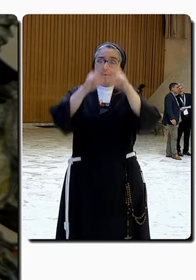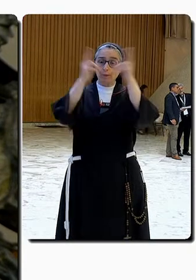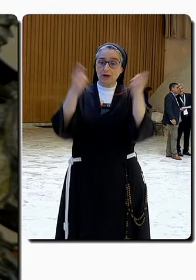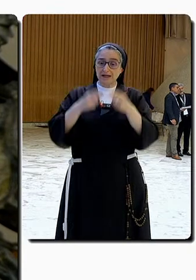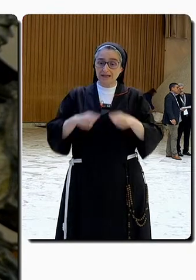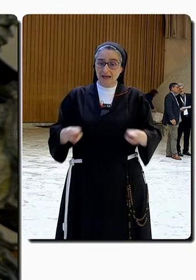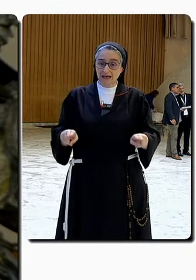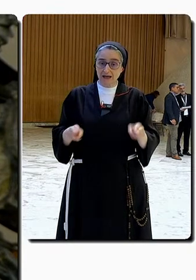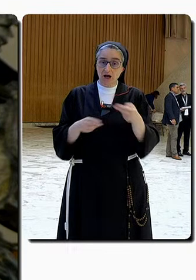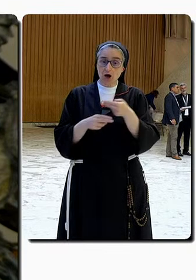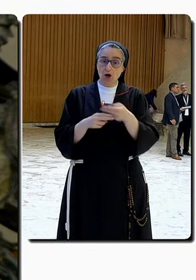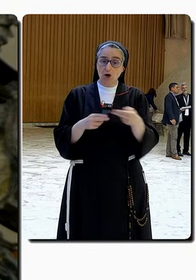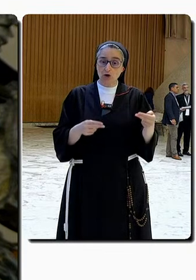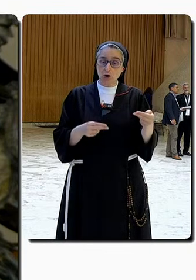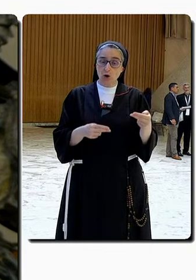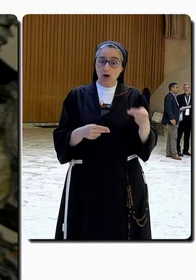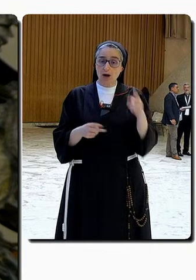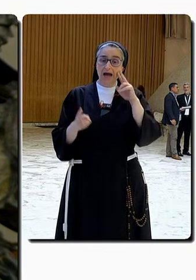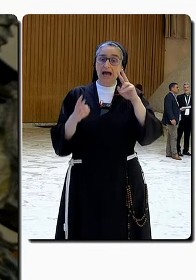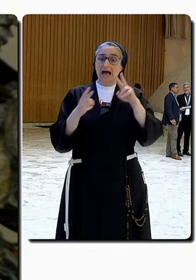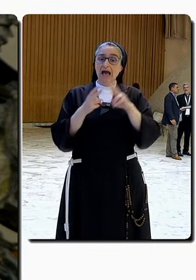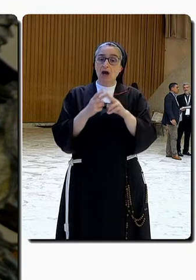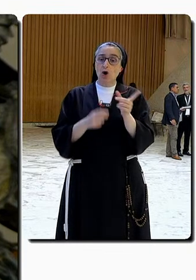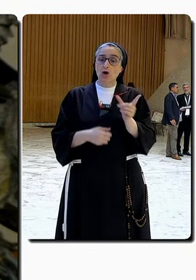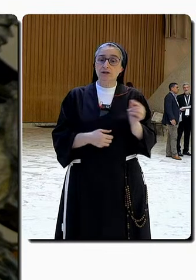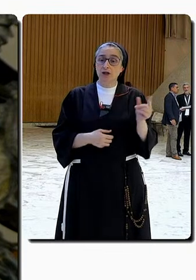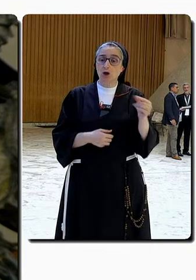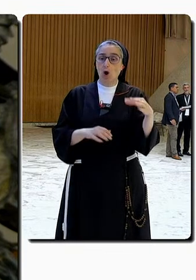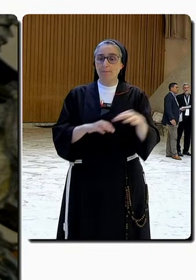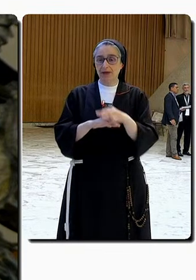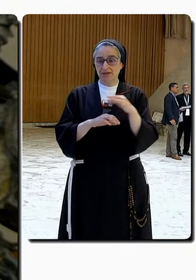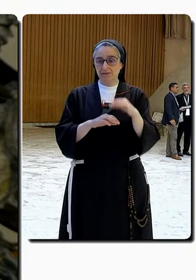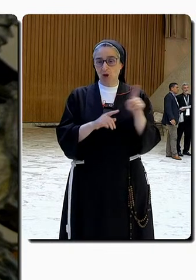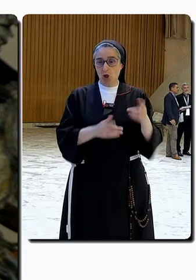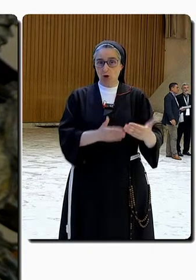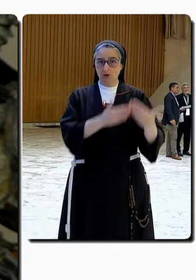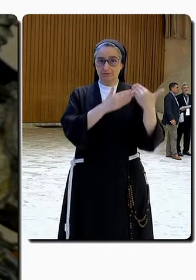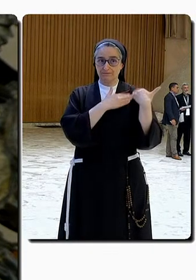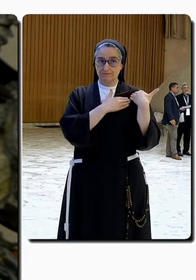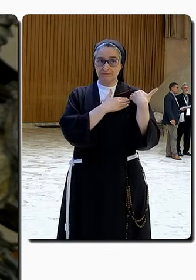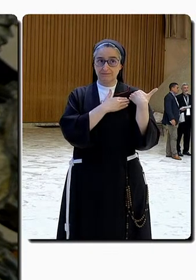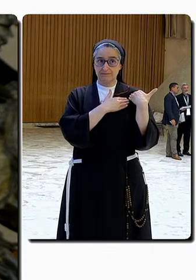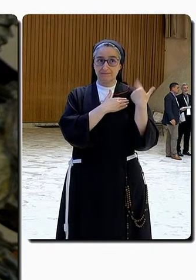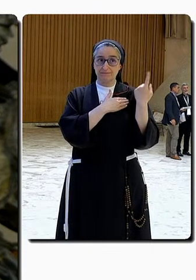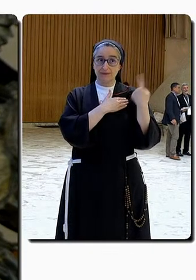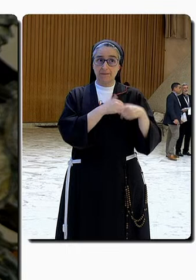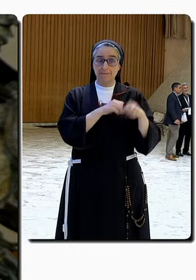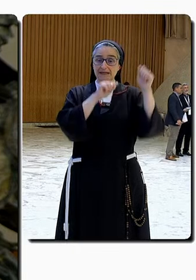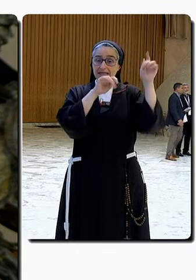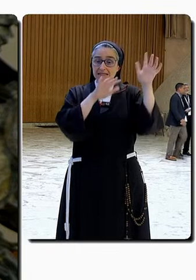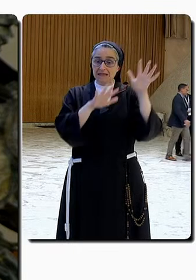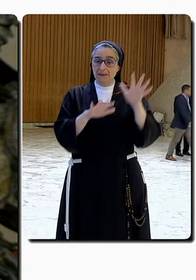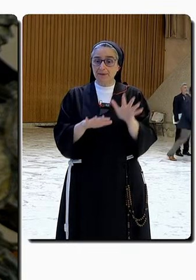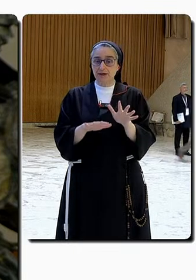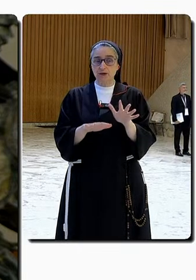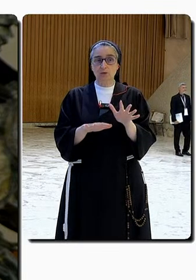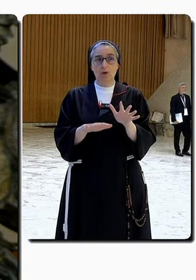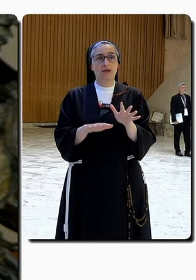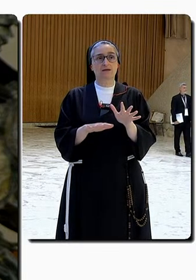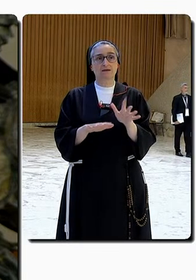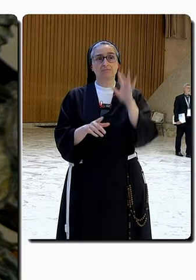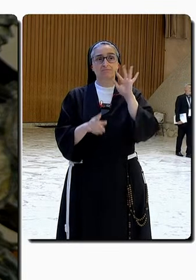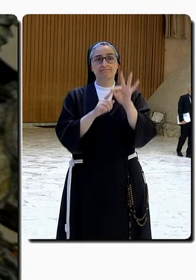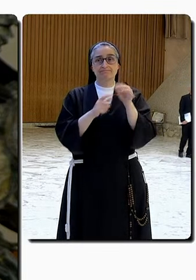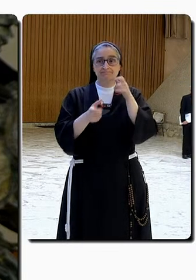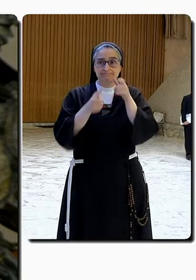internazionale denominato Incontri per le coppie sposate, la cui spiritualità è fortemente incentrata sul